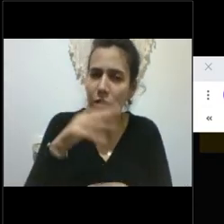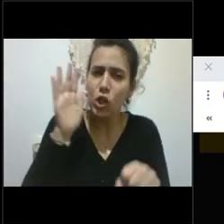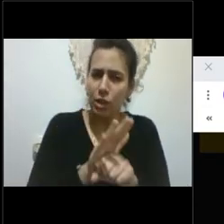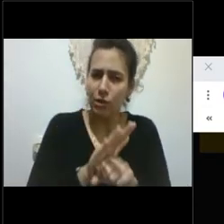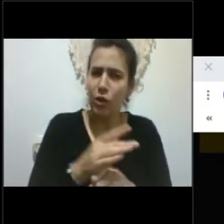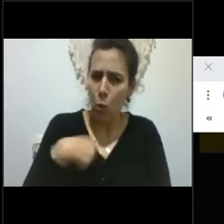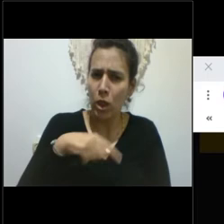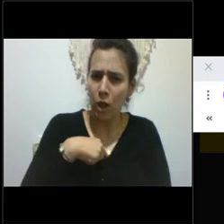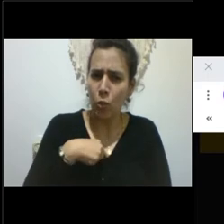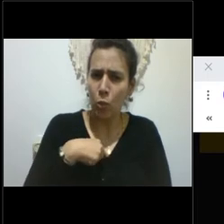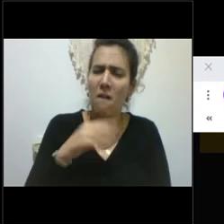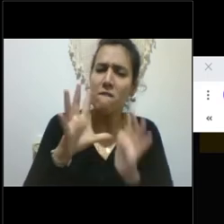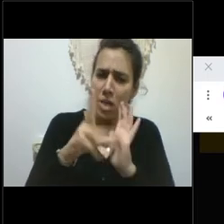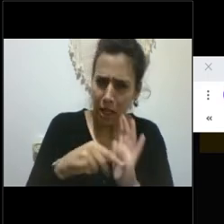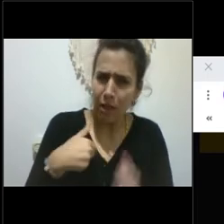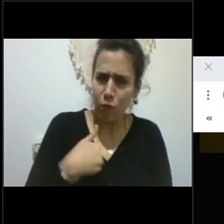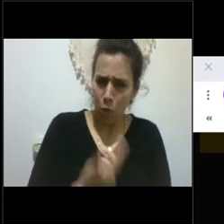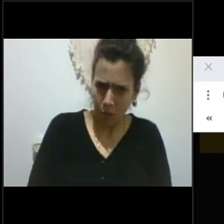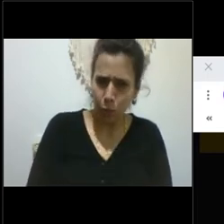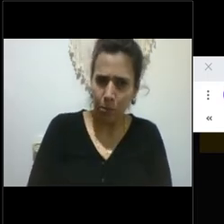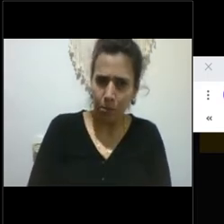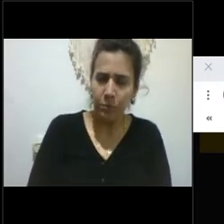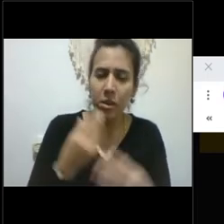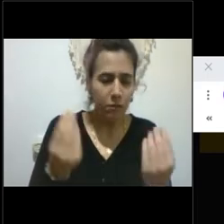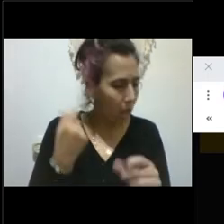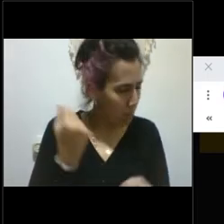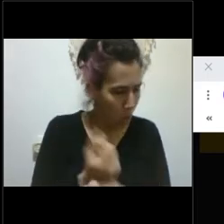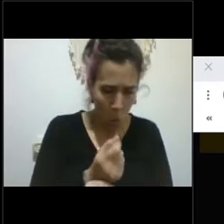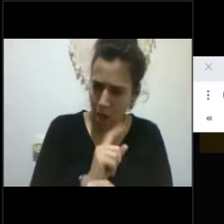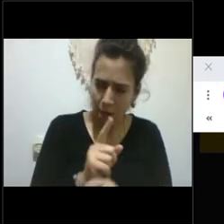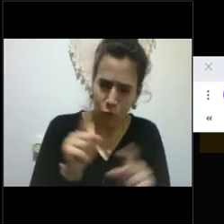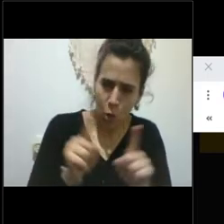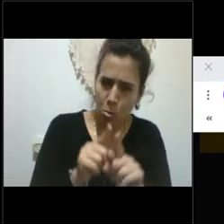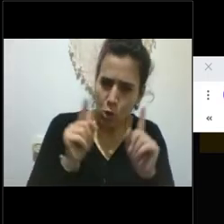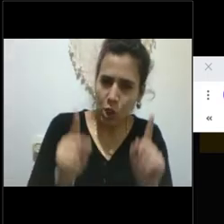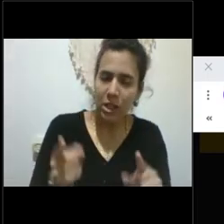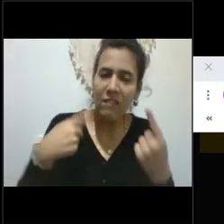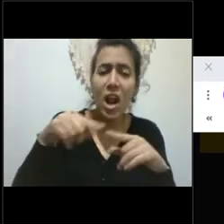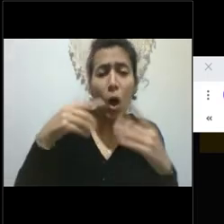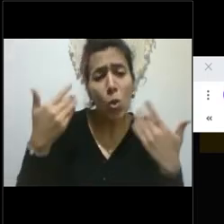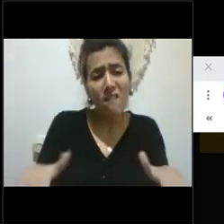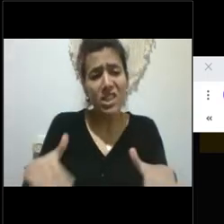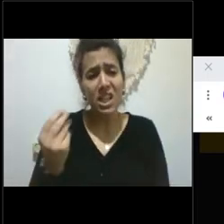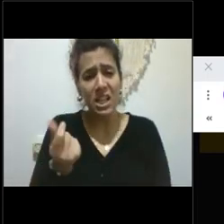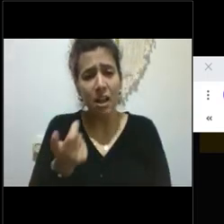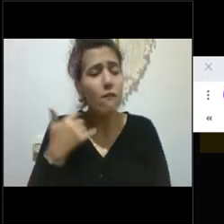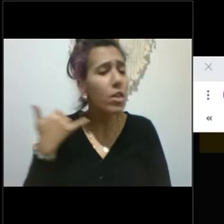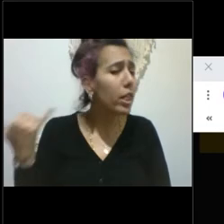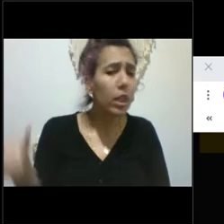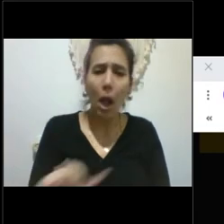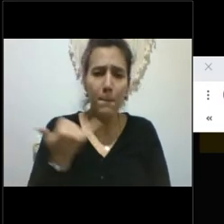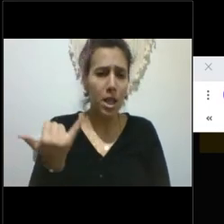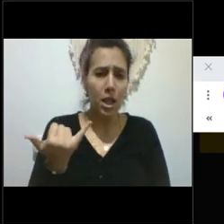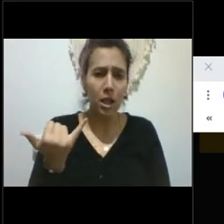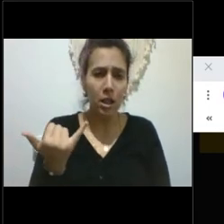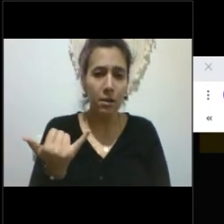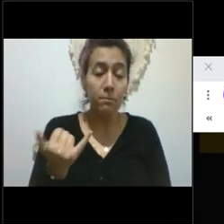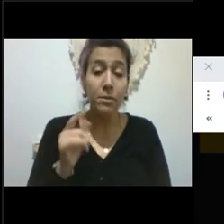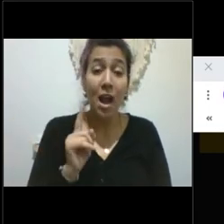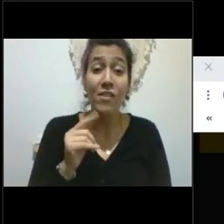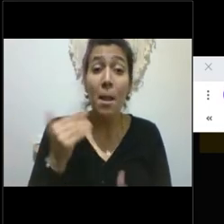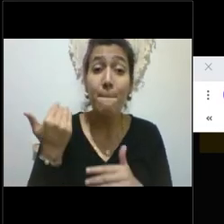לנו, הדברים לא יעבדו כמו שצריך, ואנחנו נפסיד כסף, תמיד. אבל בסוף לא אכפת